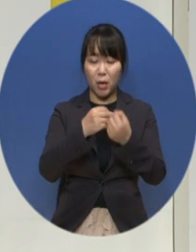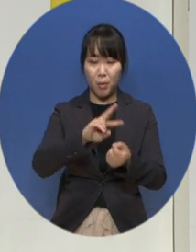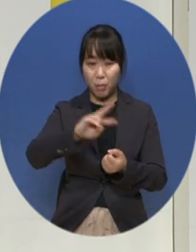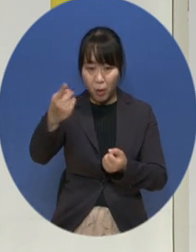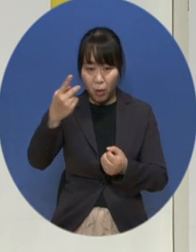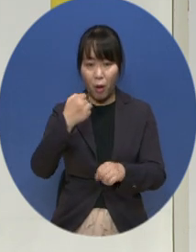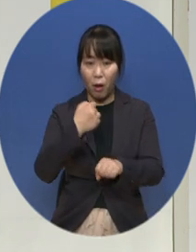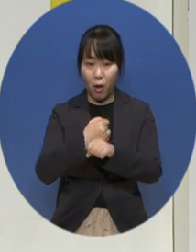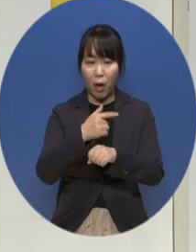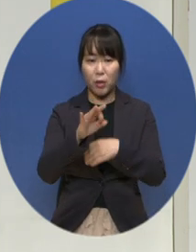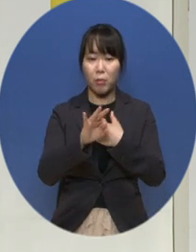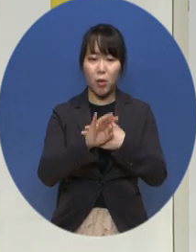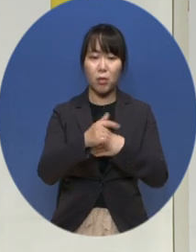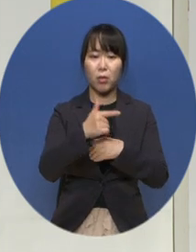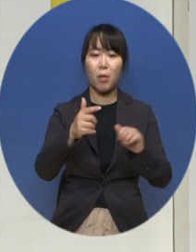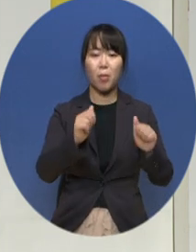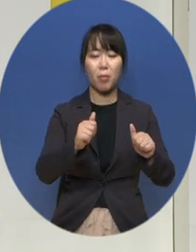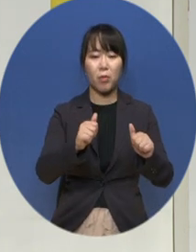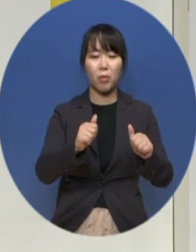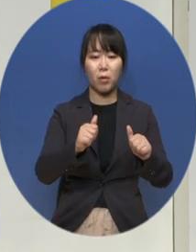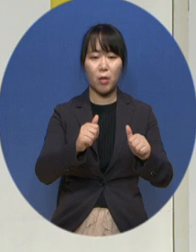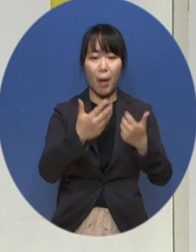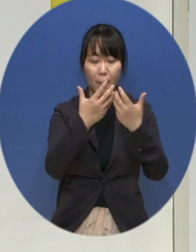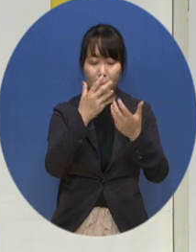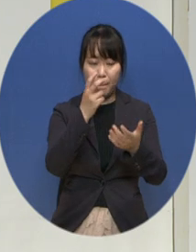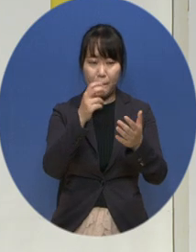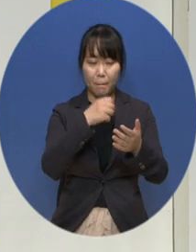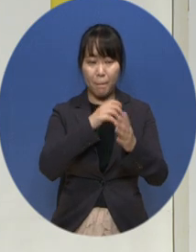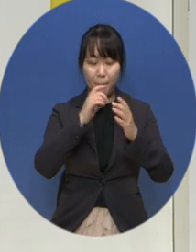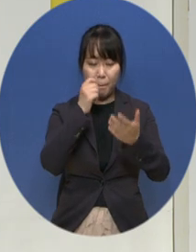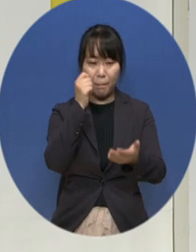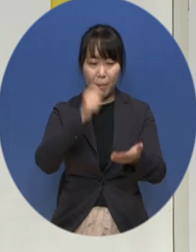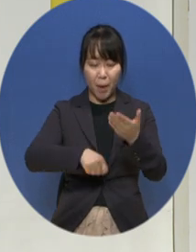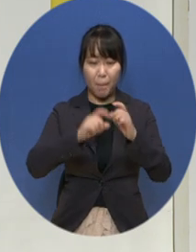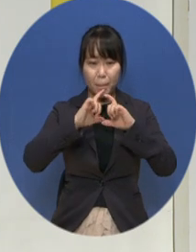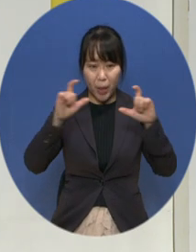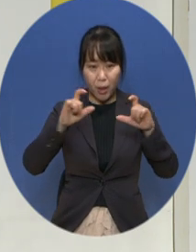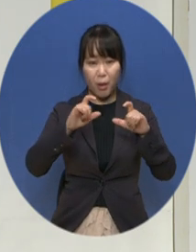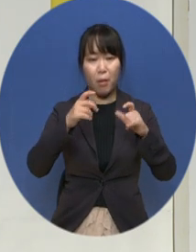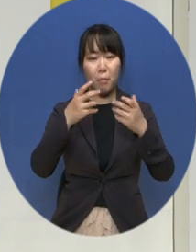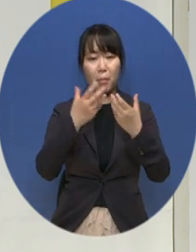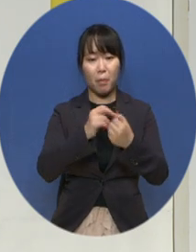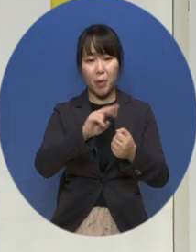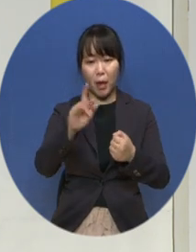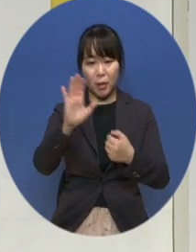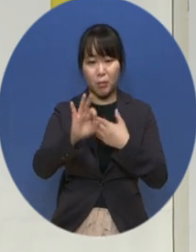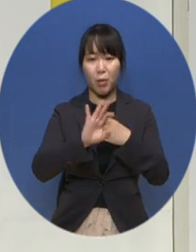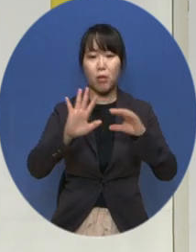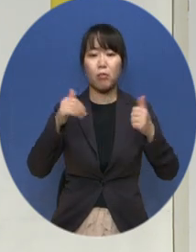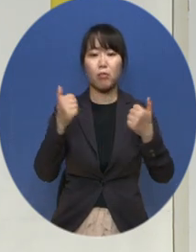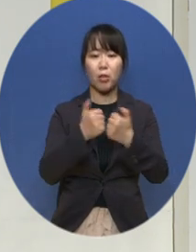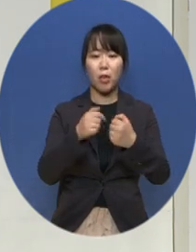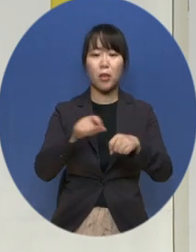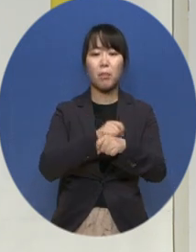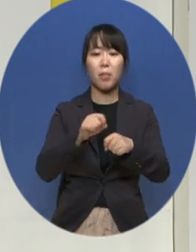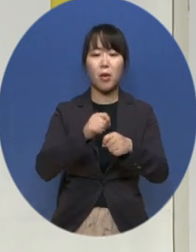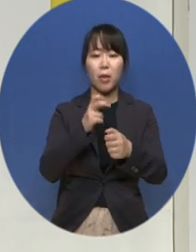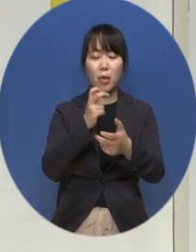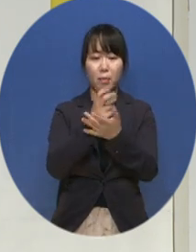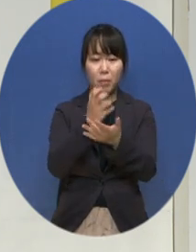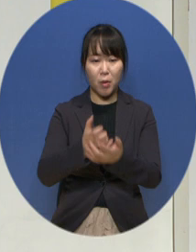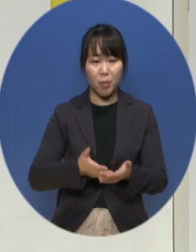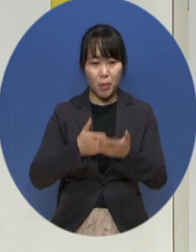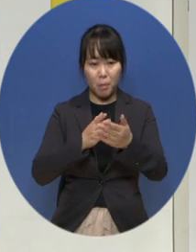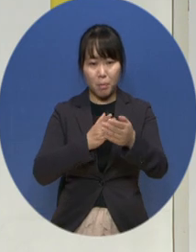아니면 대부분이 8개 명령을 안하면 국회에서 특별 입법을 통해서 라도 이런 바로 잡아야 된다 라는